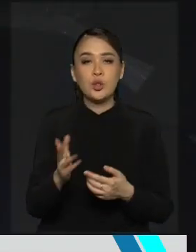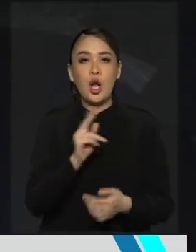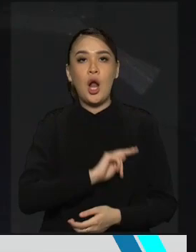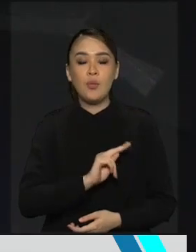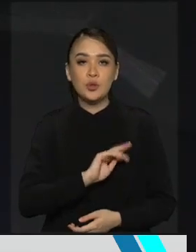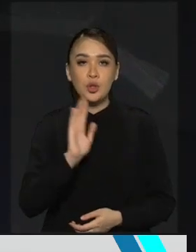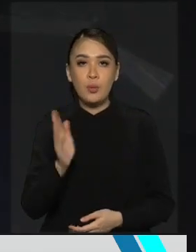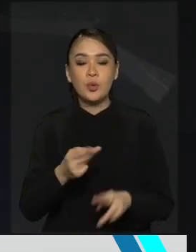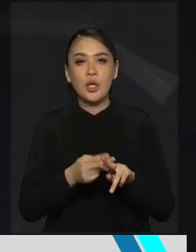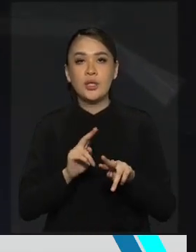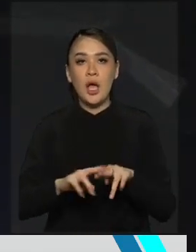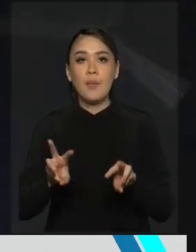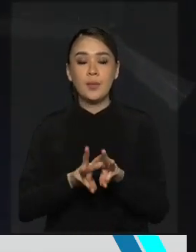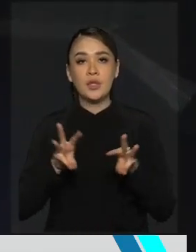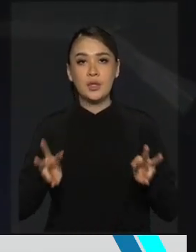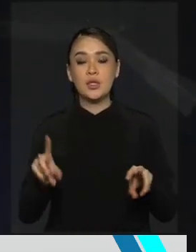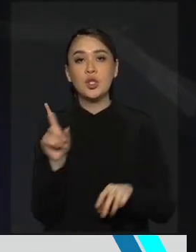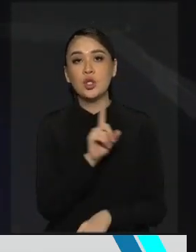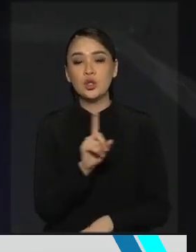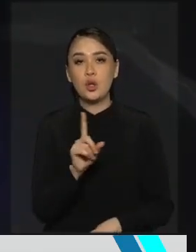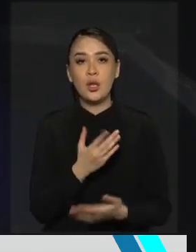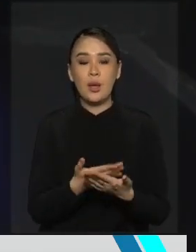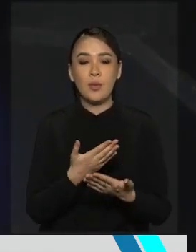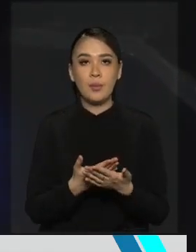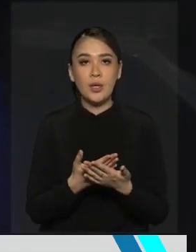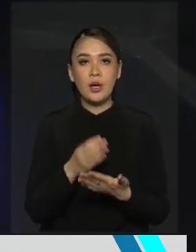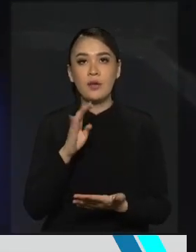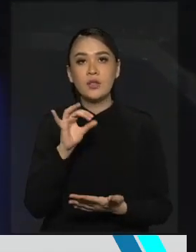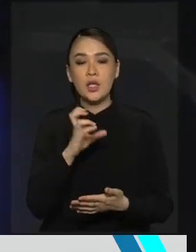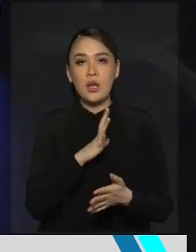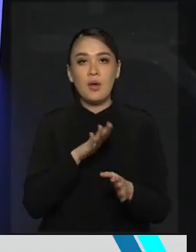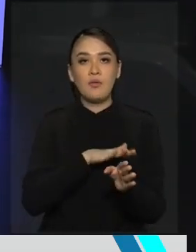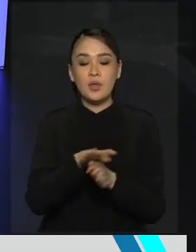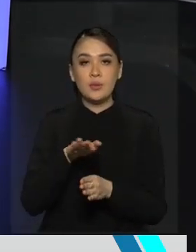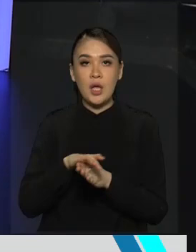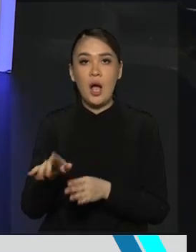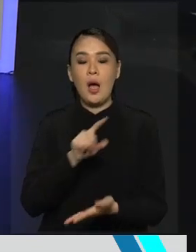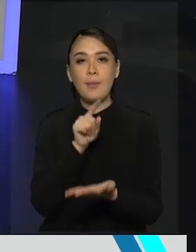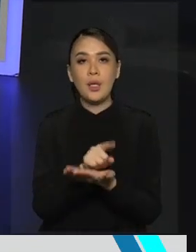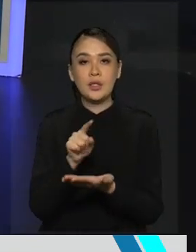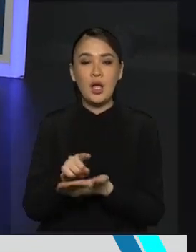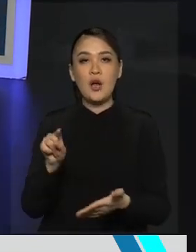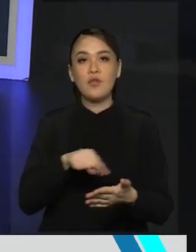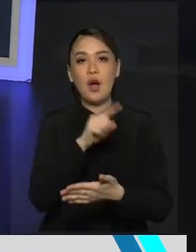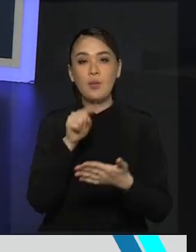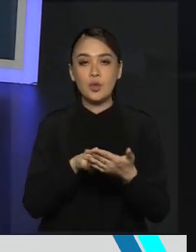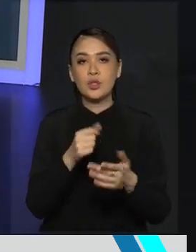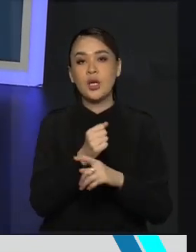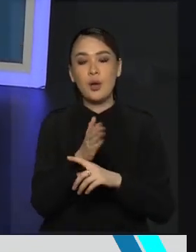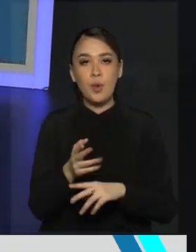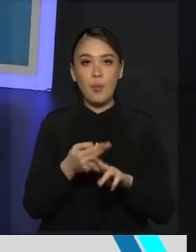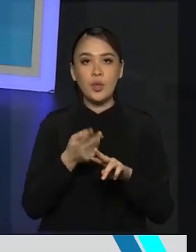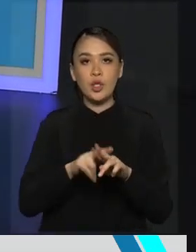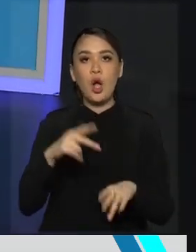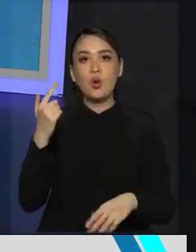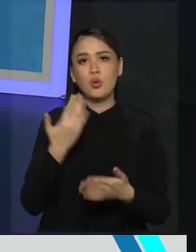но если тот или иной министр будет неэффективно выполнять свои функциональные обязанности, будем ставить вопрос ребром, чтобы,